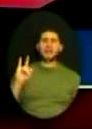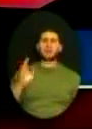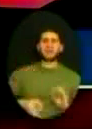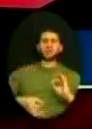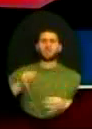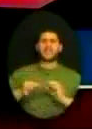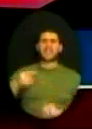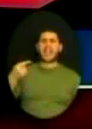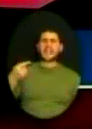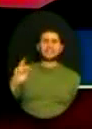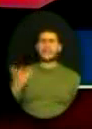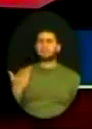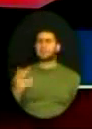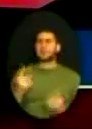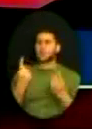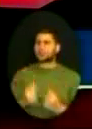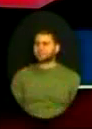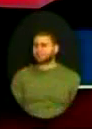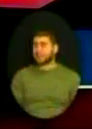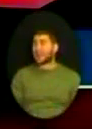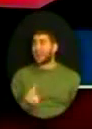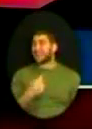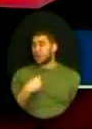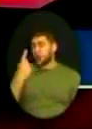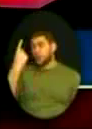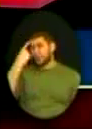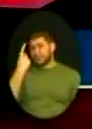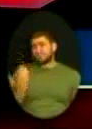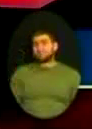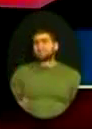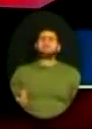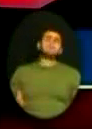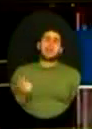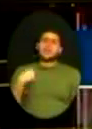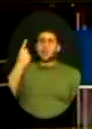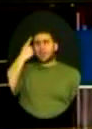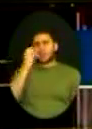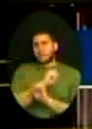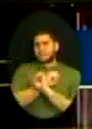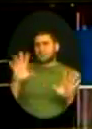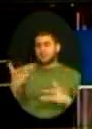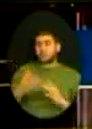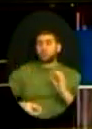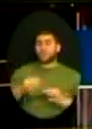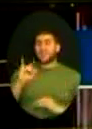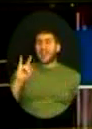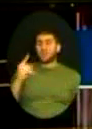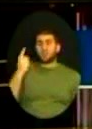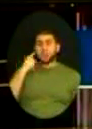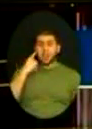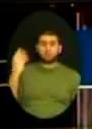והשופטת גרסטל... אז ככה, תראי, אני חושבת ש... זאת אומרת, מה זה אני חושבת? אני יודעת מהפרסומים שהשופטת חיות שמעה את זה